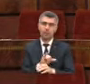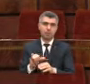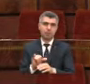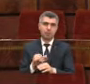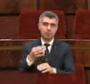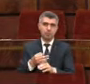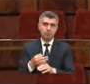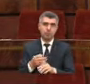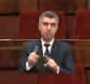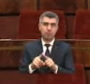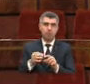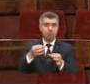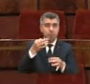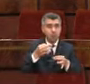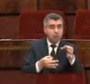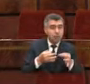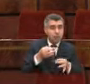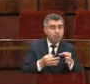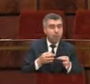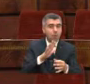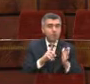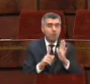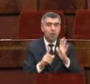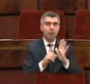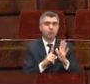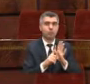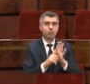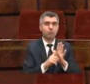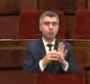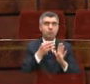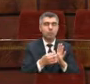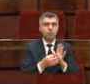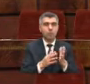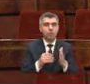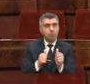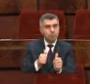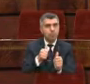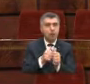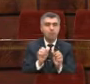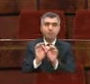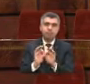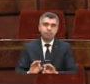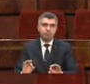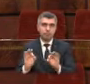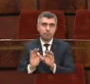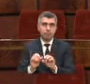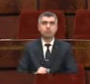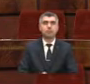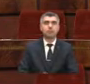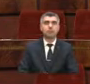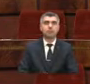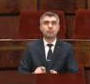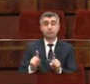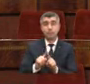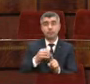الوزير القضاء، مابقاش معها السيد الوزير الاطار القانوني والتشريعي اللي ذكرتيه يعني كيواكبها. كنا ننتظر السيد الوزير للاسف